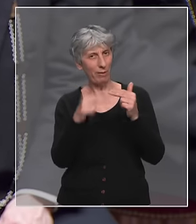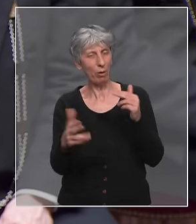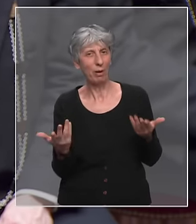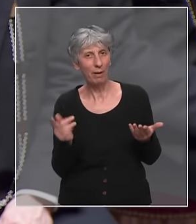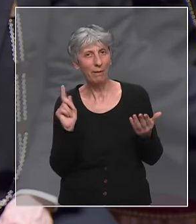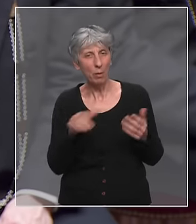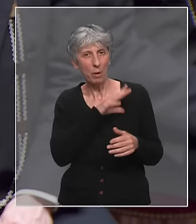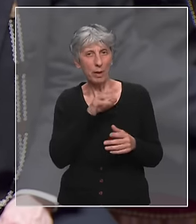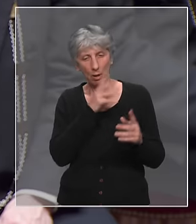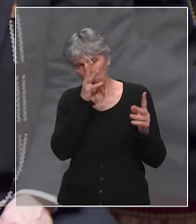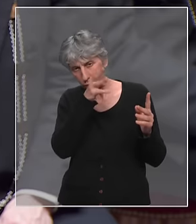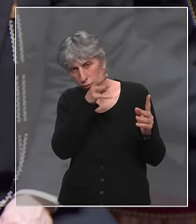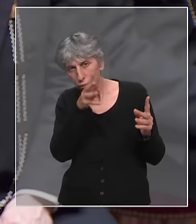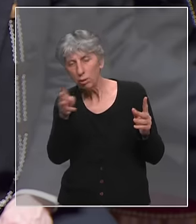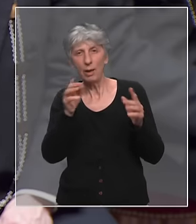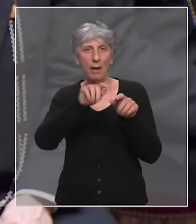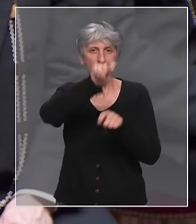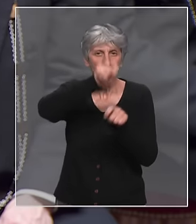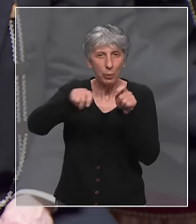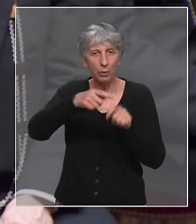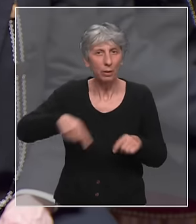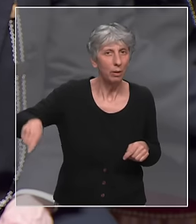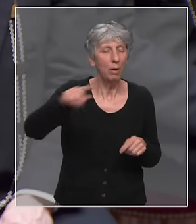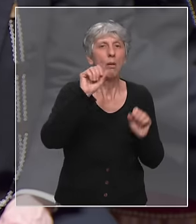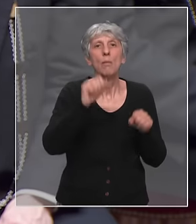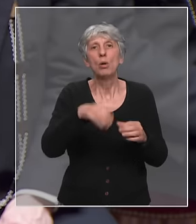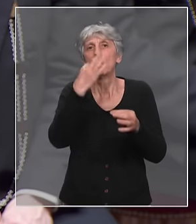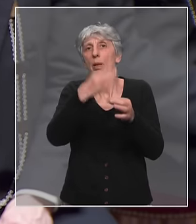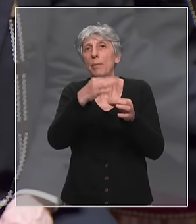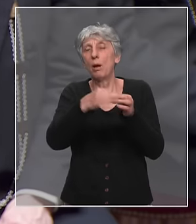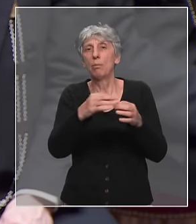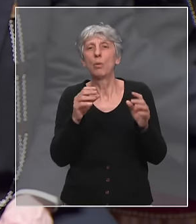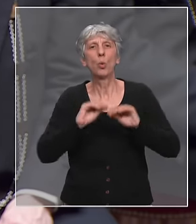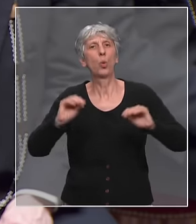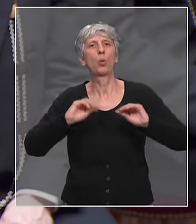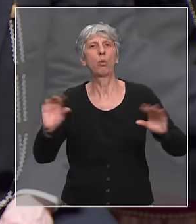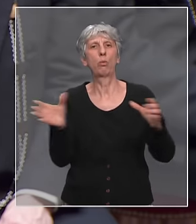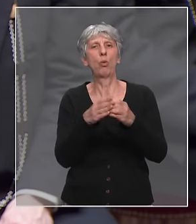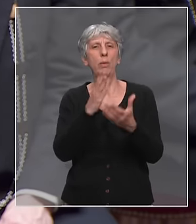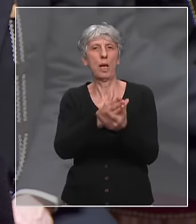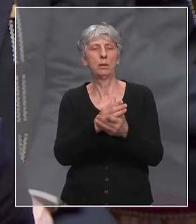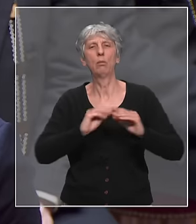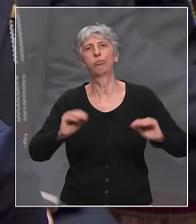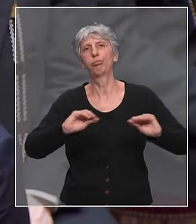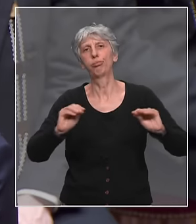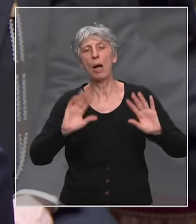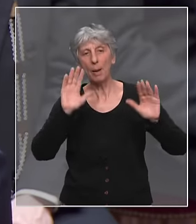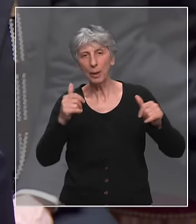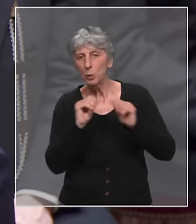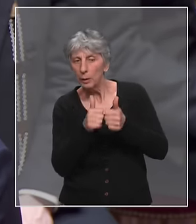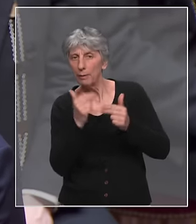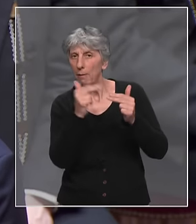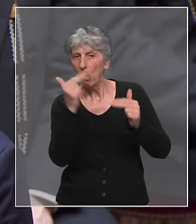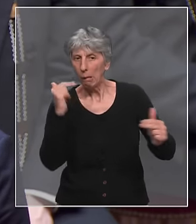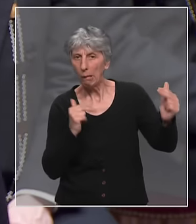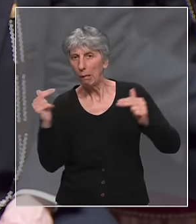d'abord que les enseignants puissent évaluer leur niveau. Donc on peut tout à fait imaginer que sur le mois de septembre, il y ait cours en groupe classe. On peut imaginer qu'au milieu de